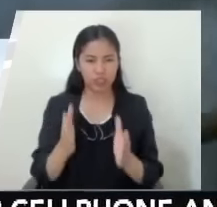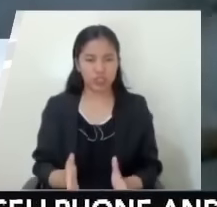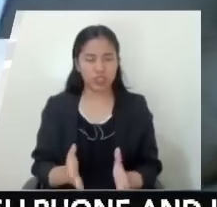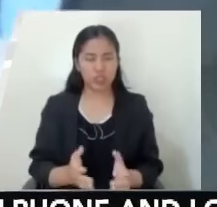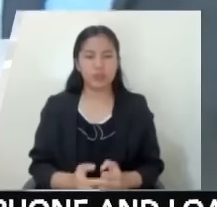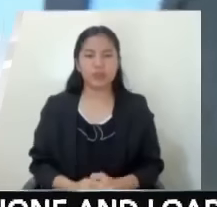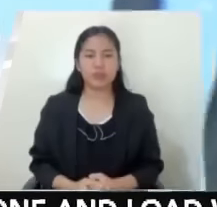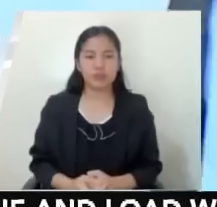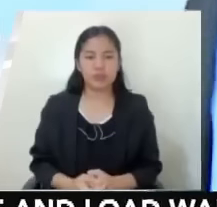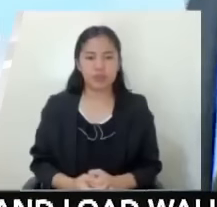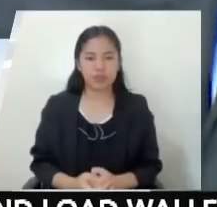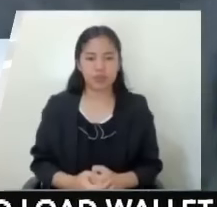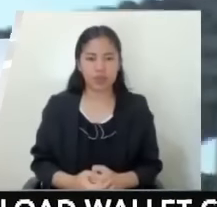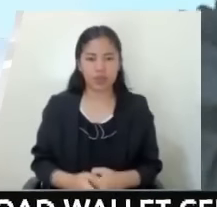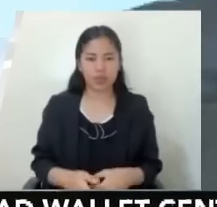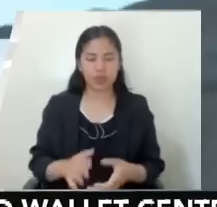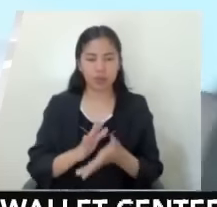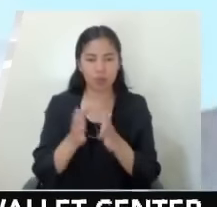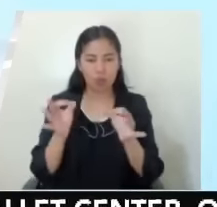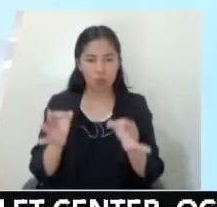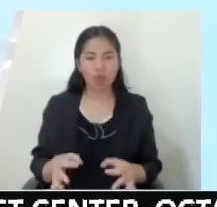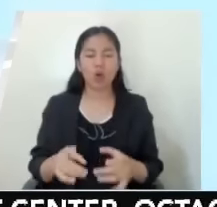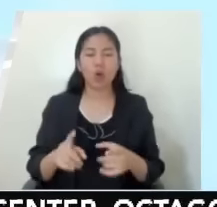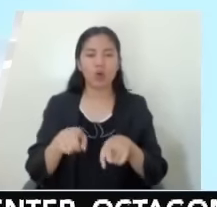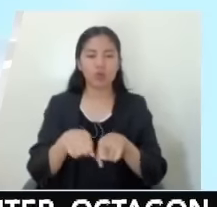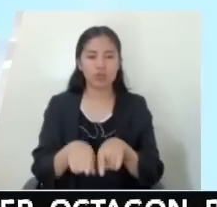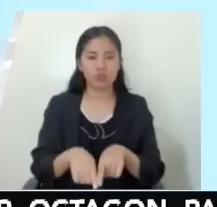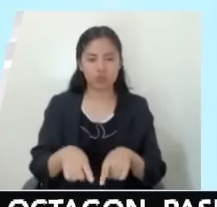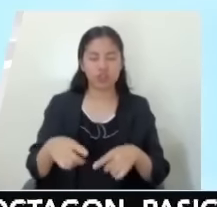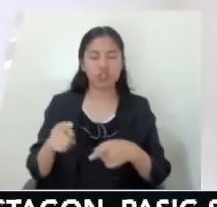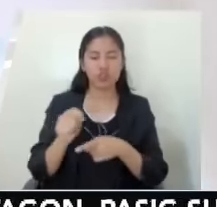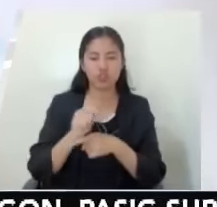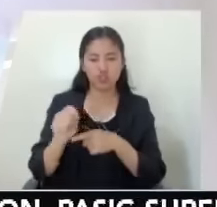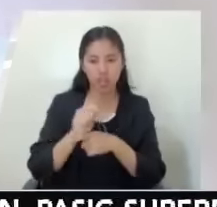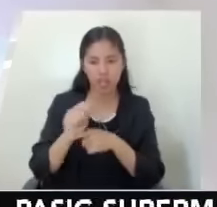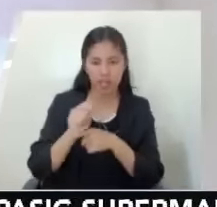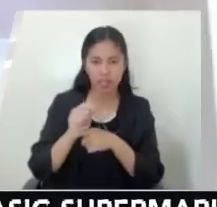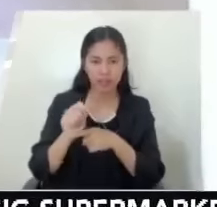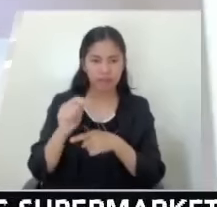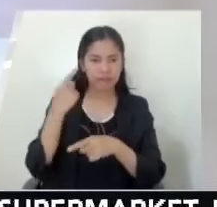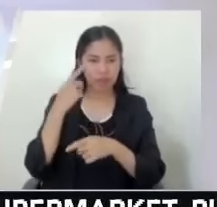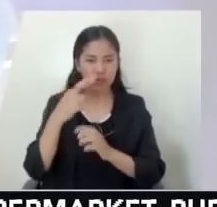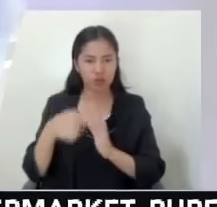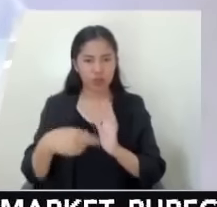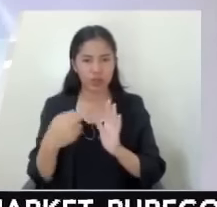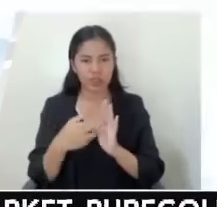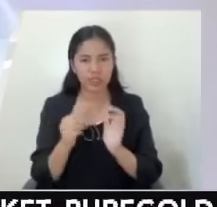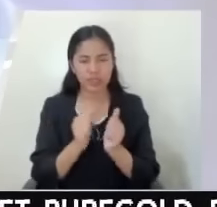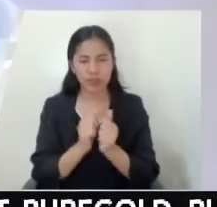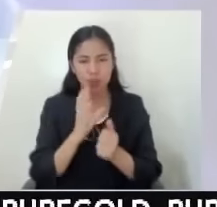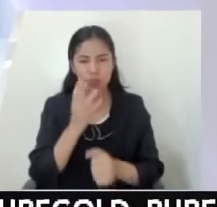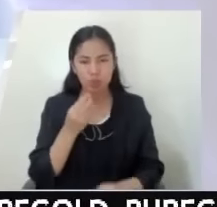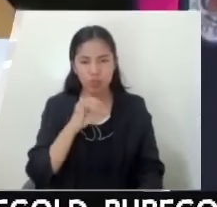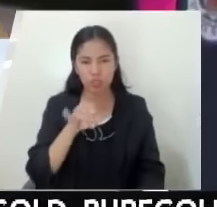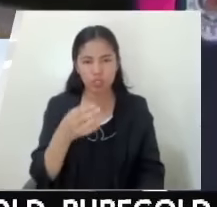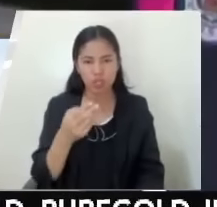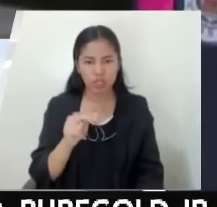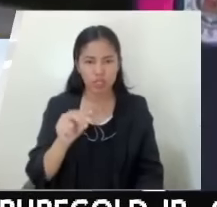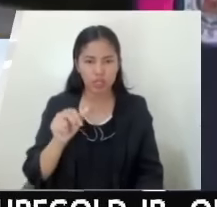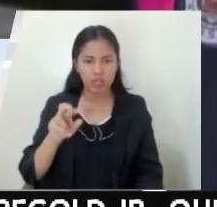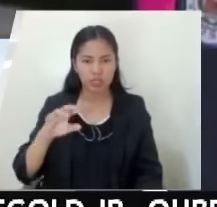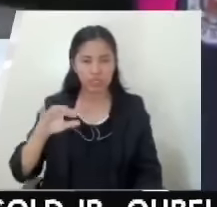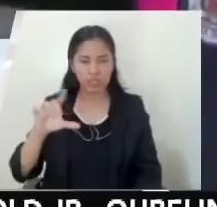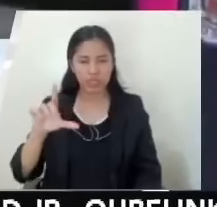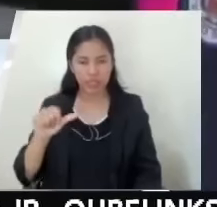ng timbang, nag-train din daw siya sa wrestling para sa role. Kasama niya sa cast, sina John Arcilia at Sparkle actor Khalil